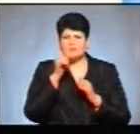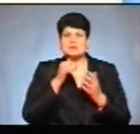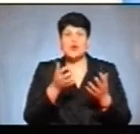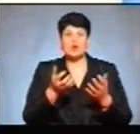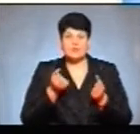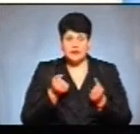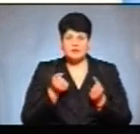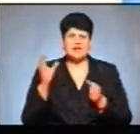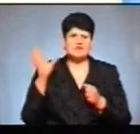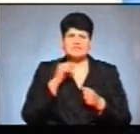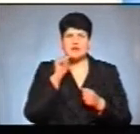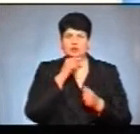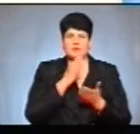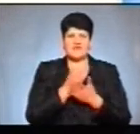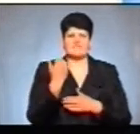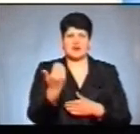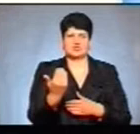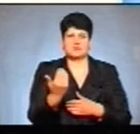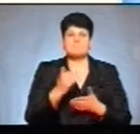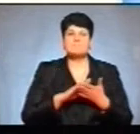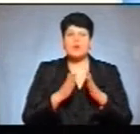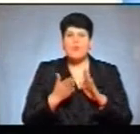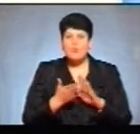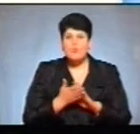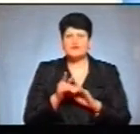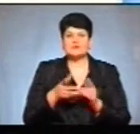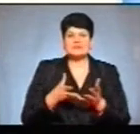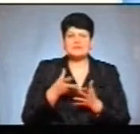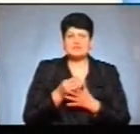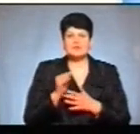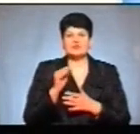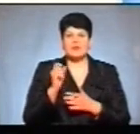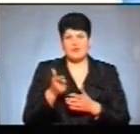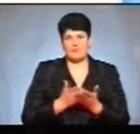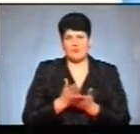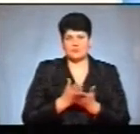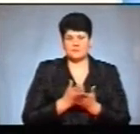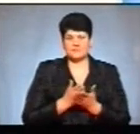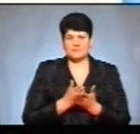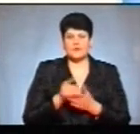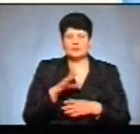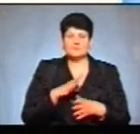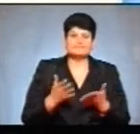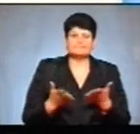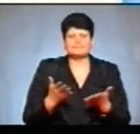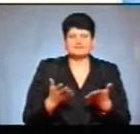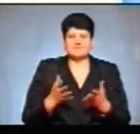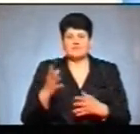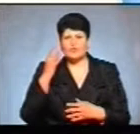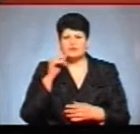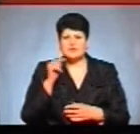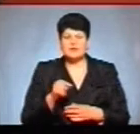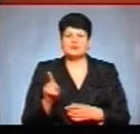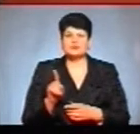і вся економія вона є ваша. При умові, що ви сплатили за житлово-комунальні послуги. І отут був сумнів. І враховуючи те, що,